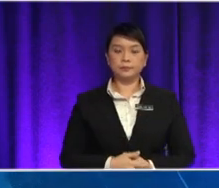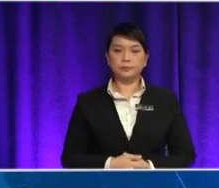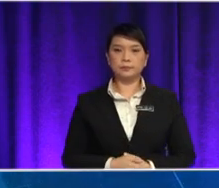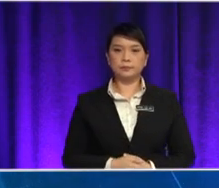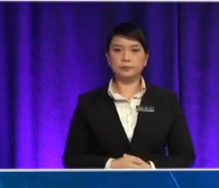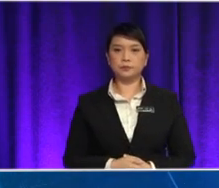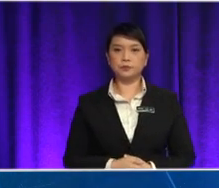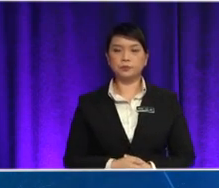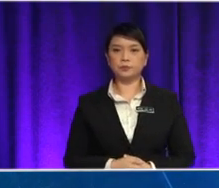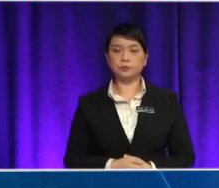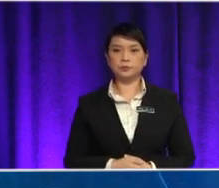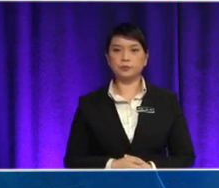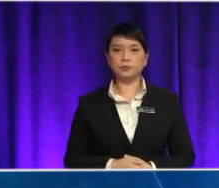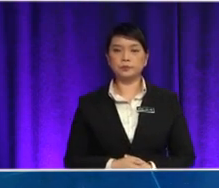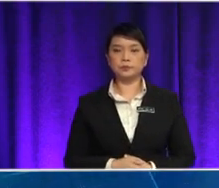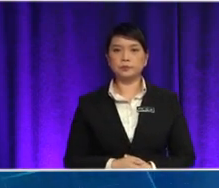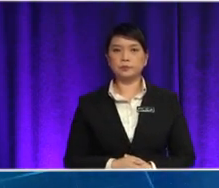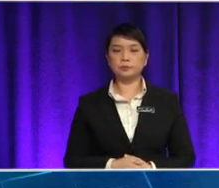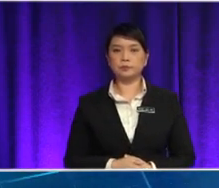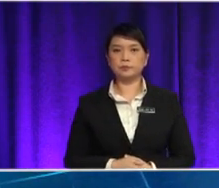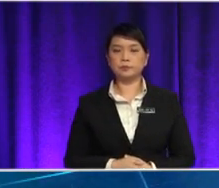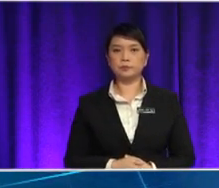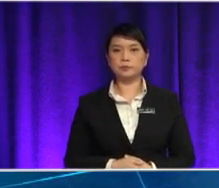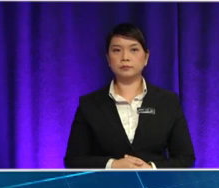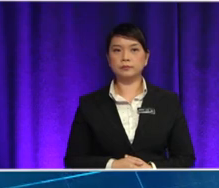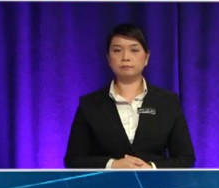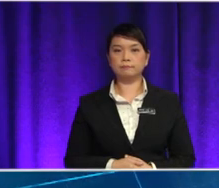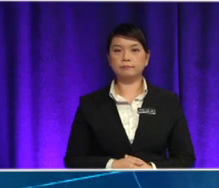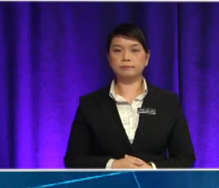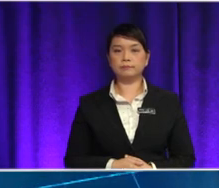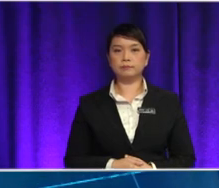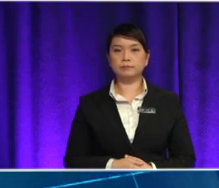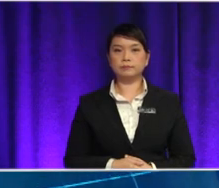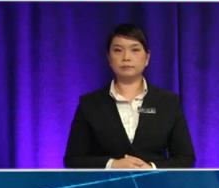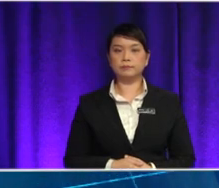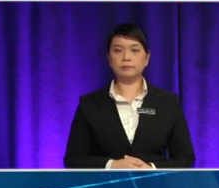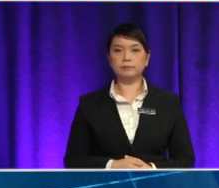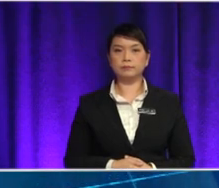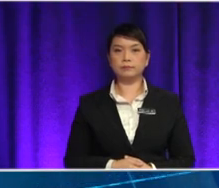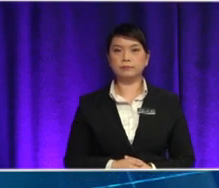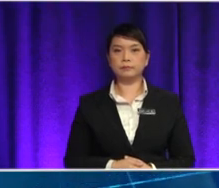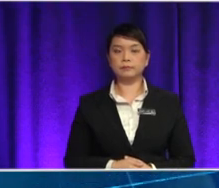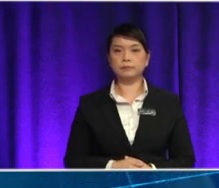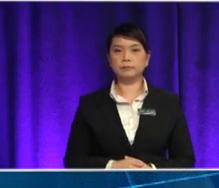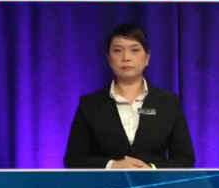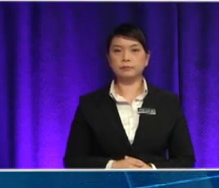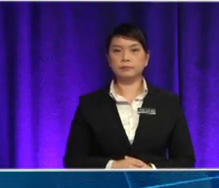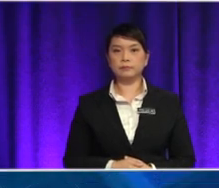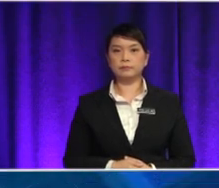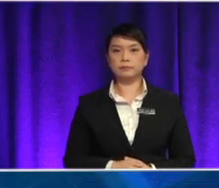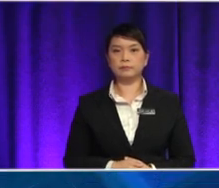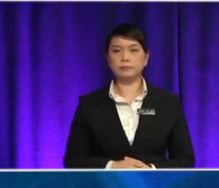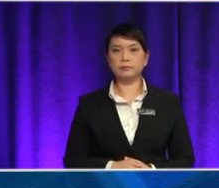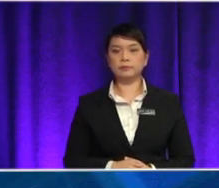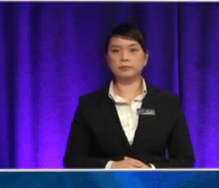ke Tanjing atau Sajbini ataupun Karisha? Boleh cepat kongsikan angkat jawapan anda. Cuba angkat sekarang ke skrin. Kita